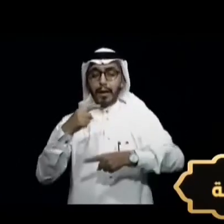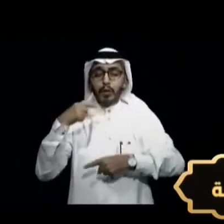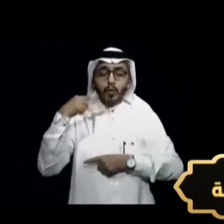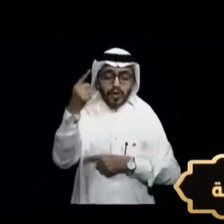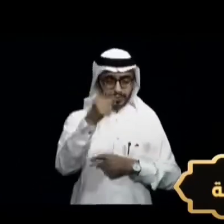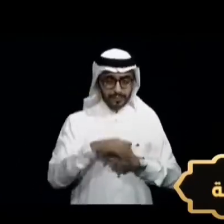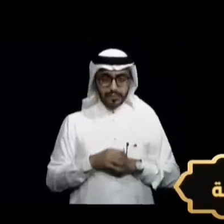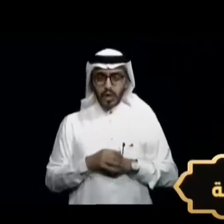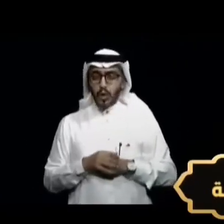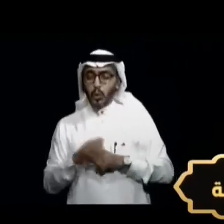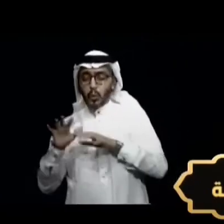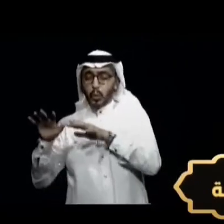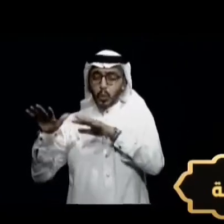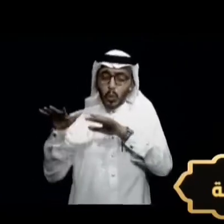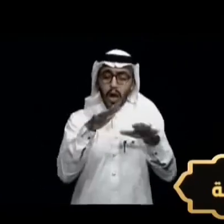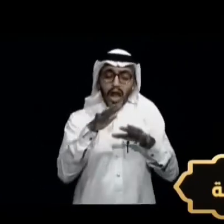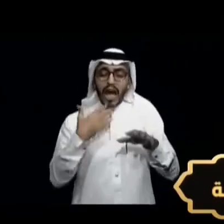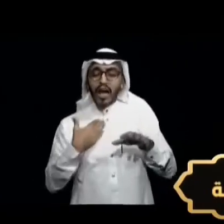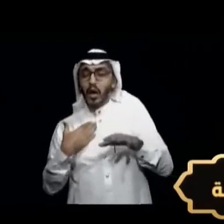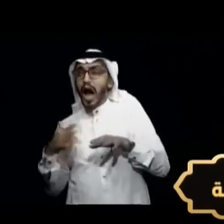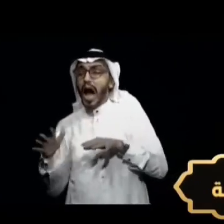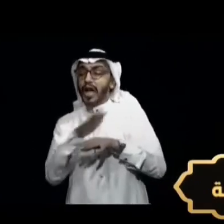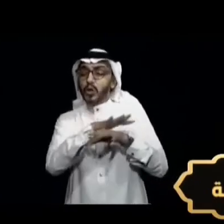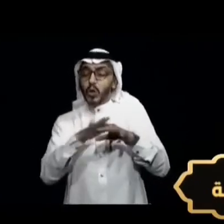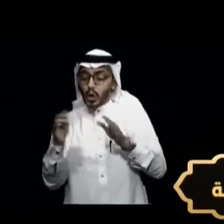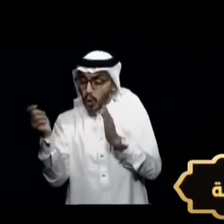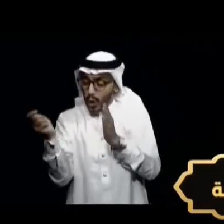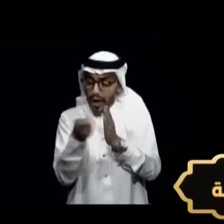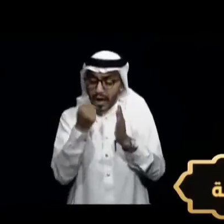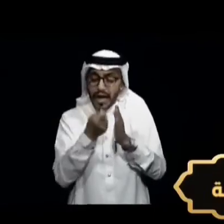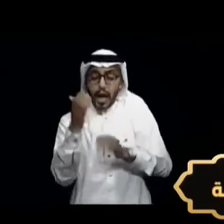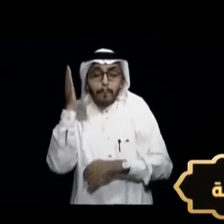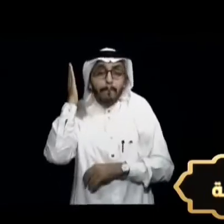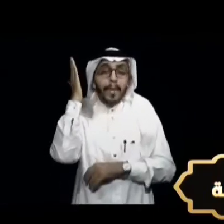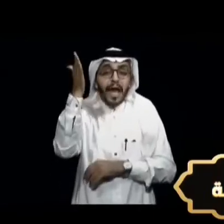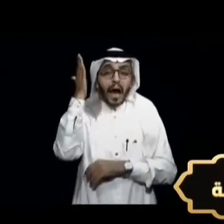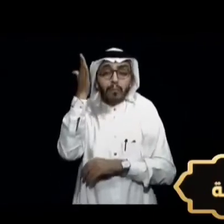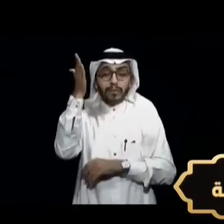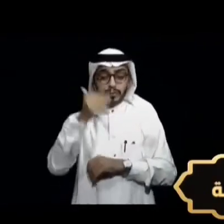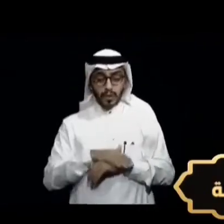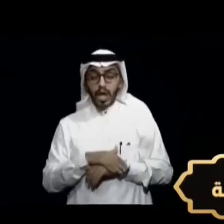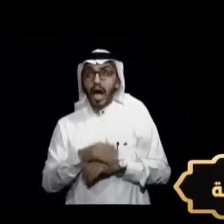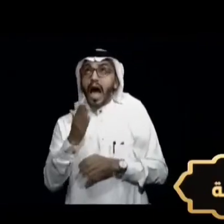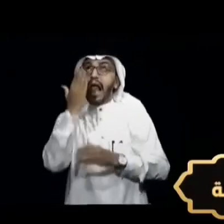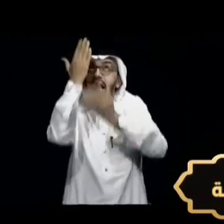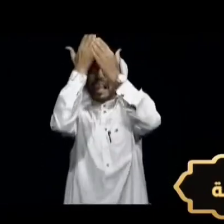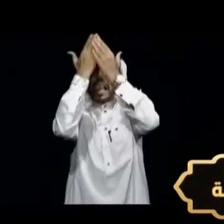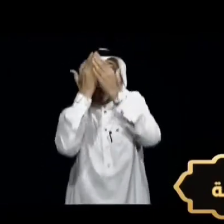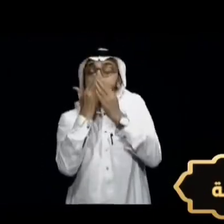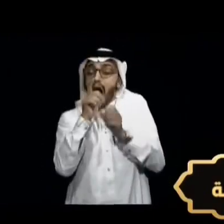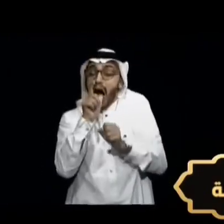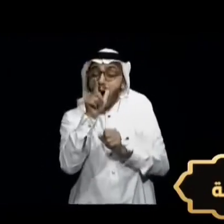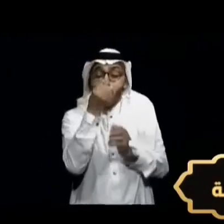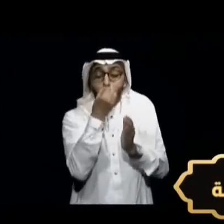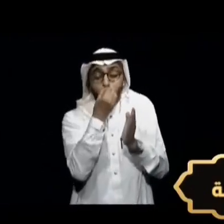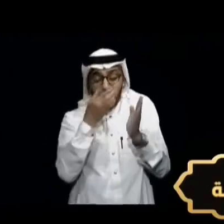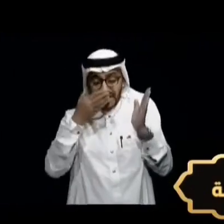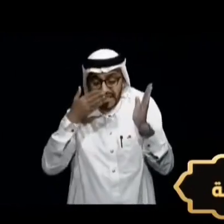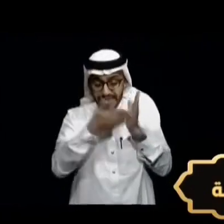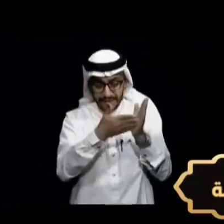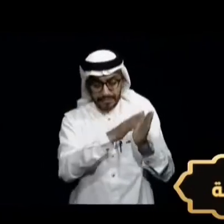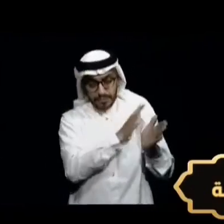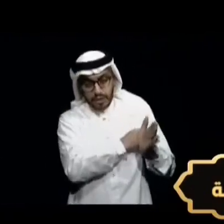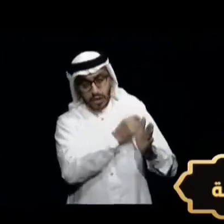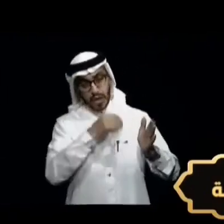المنائر، وتهتز له أعواد المنابر. وكفاه قول ربنا جل في